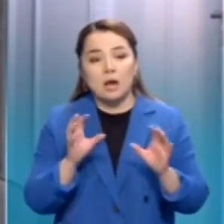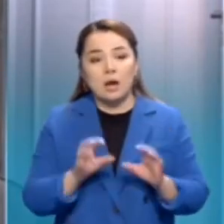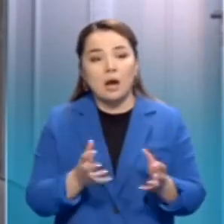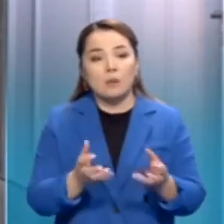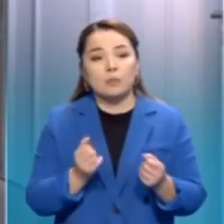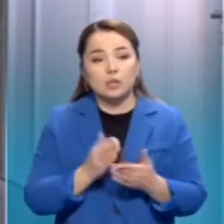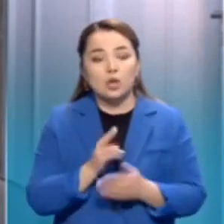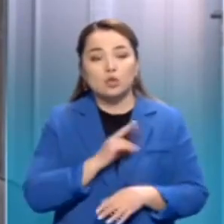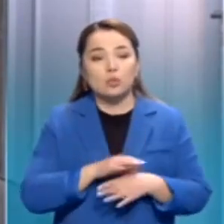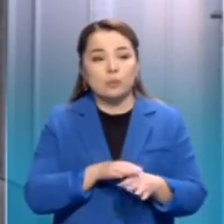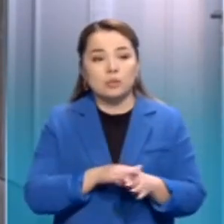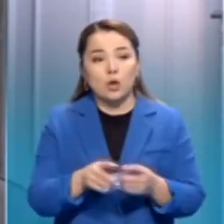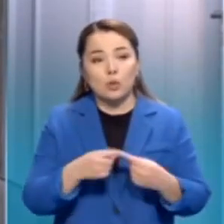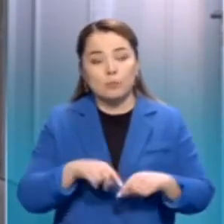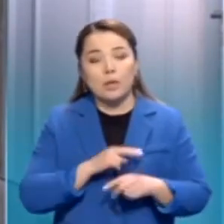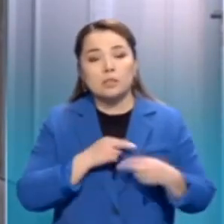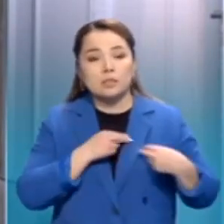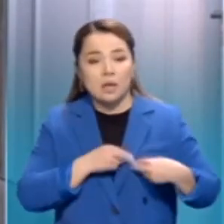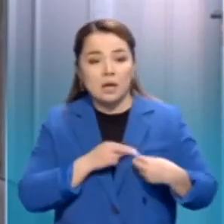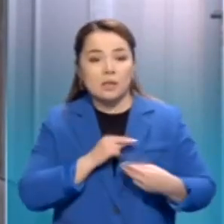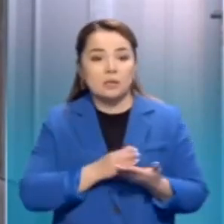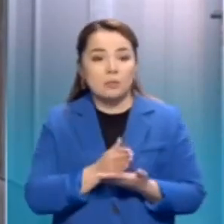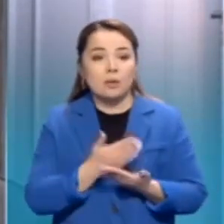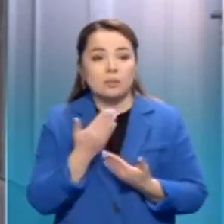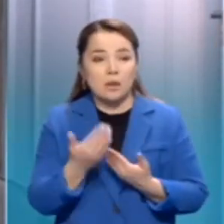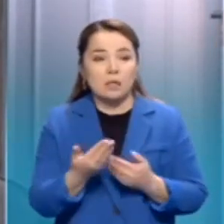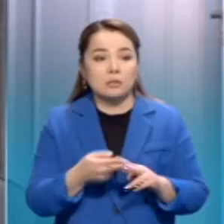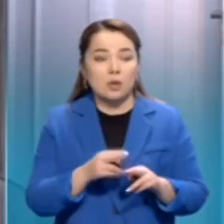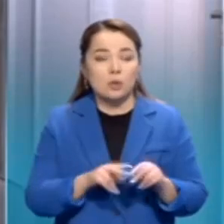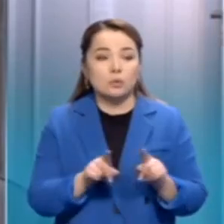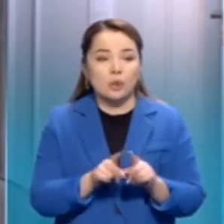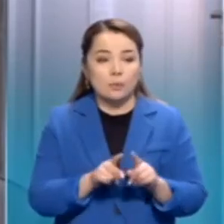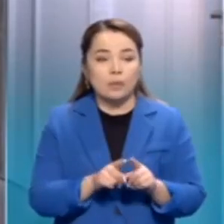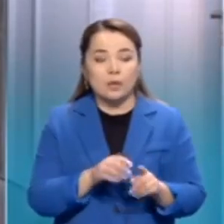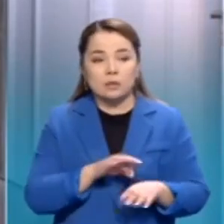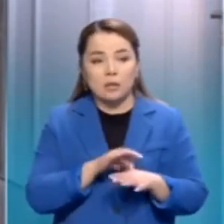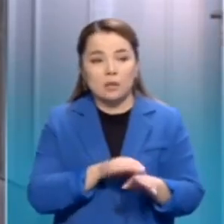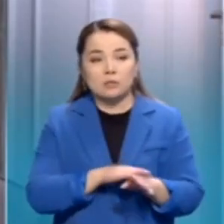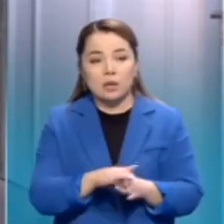қабылдайтын жұмыс, не дейміз, еңбегімізде, қызметімізде де біз оны ұмытпауымыз, санасуымыз керек деп білеміз.